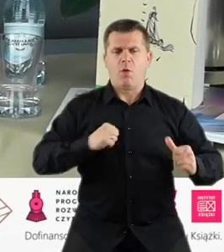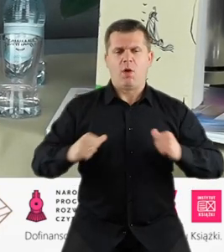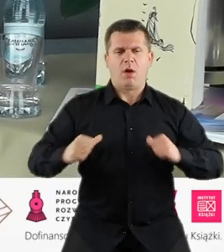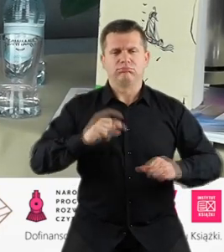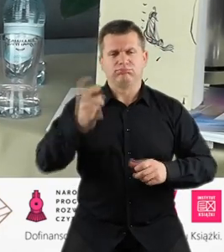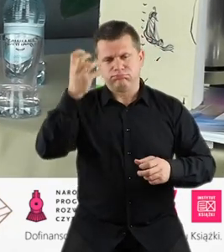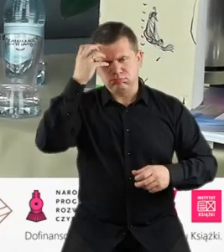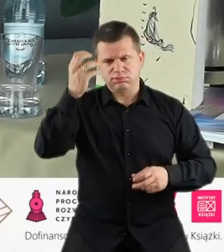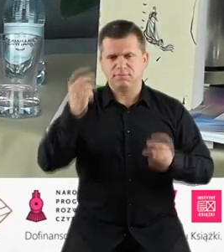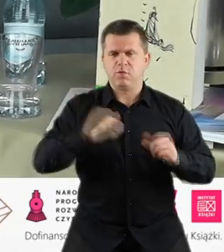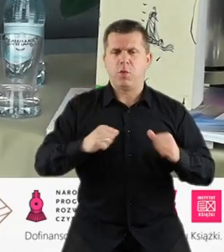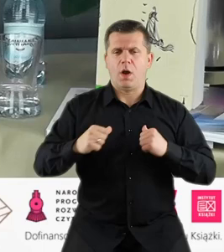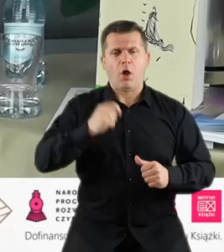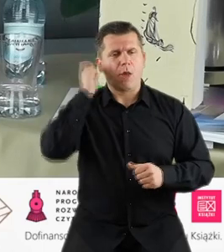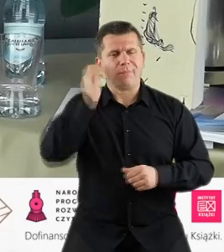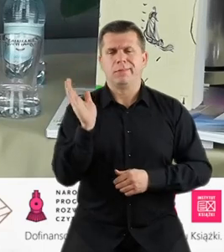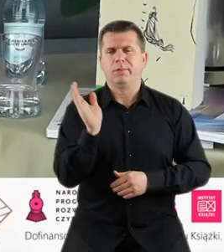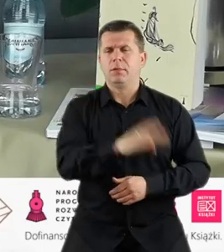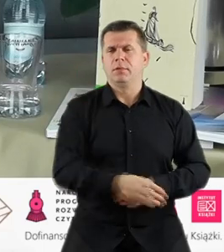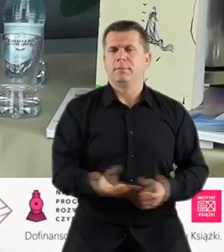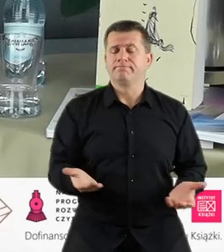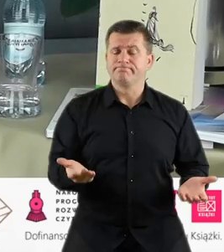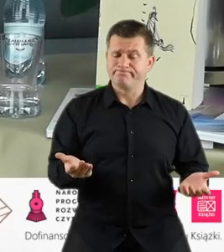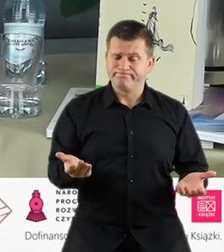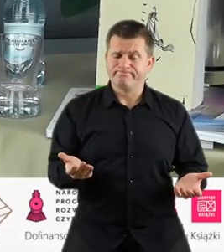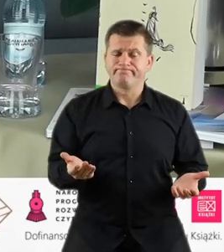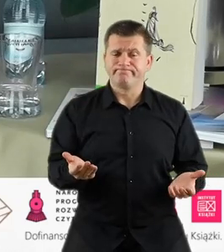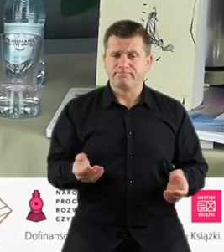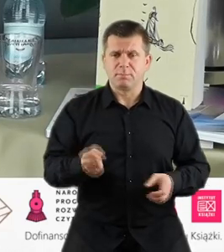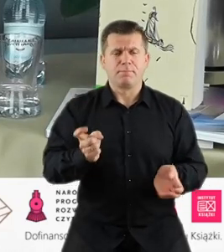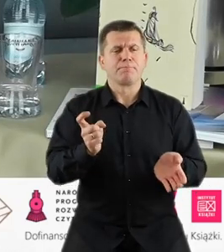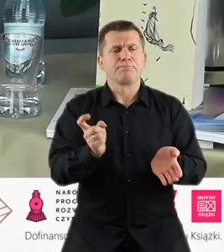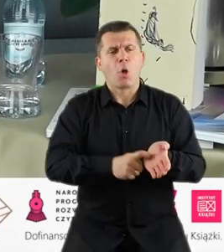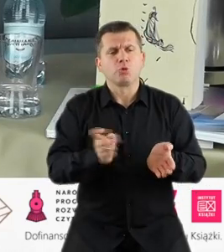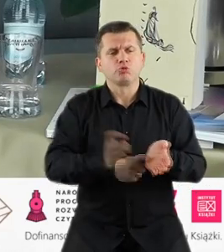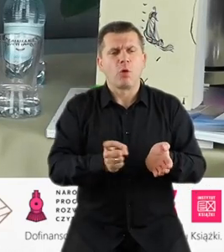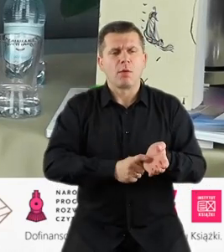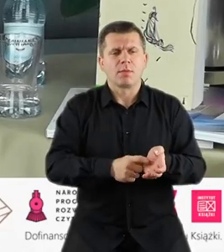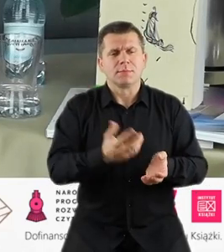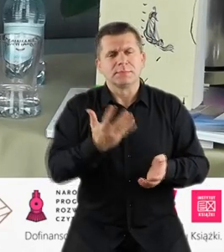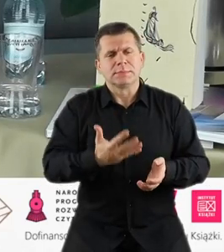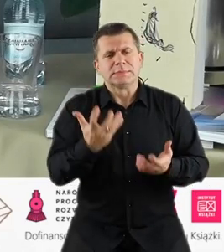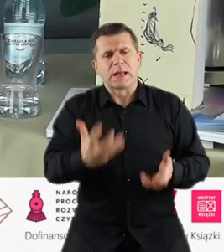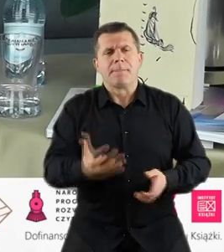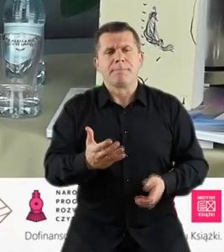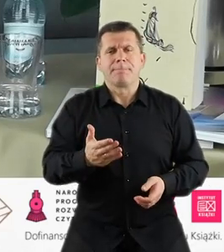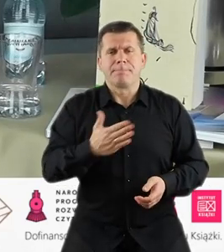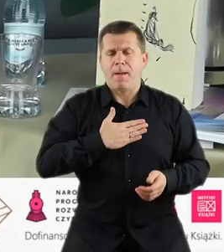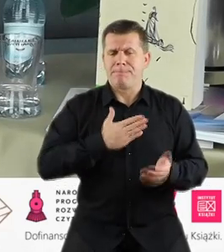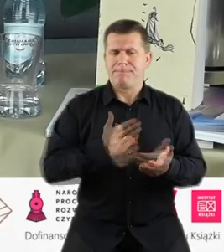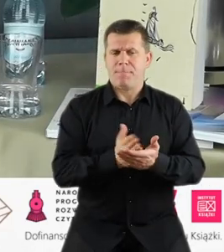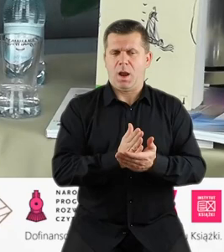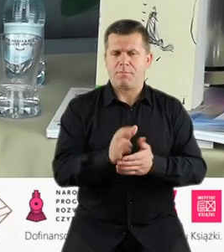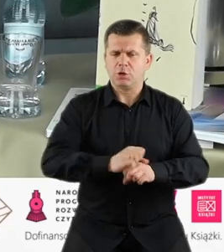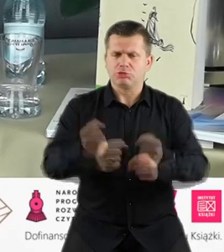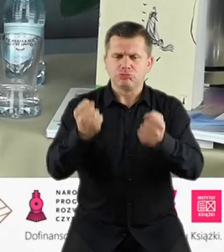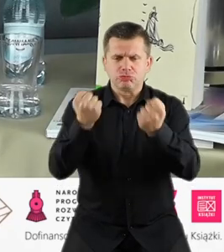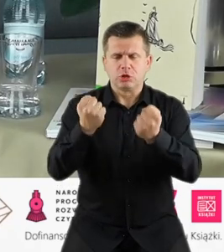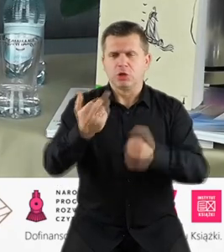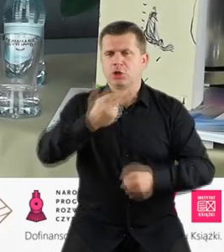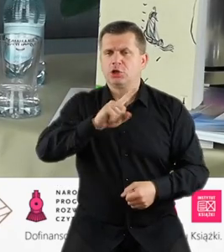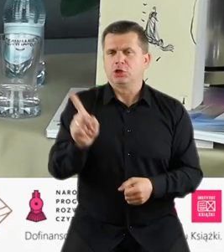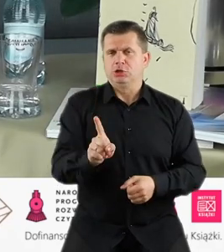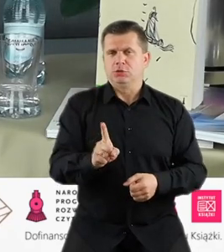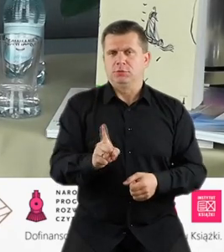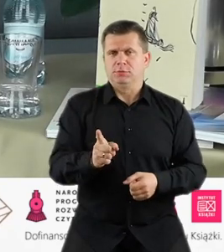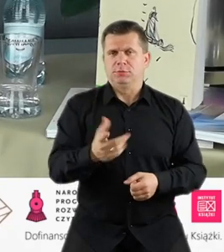władzy, bardziej chcą tego przedmiotu niż kobiety. Pożądanie i pragnienie posiadania mapy jest silniejsze